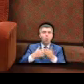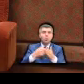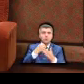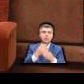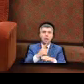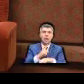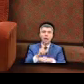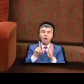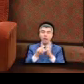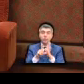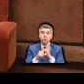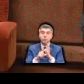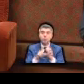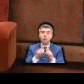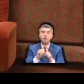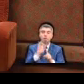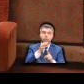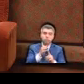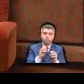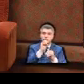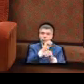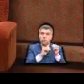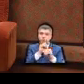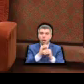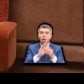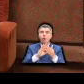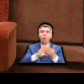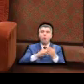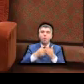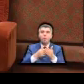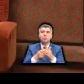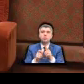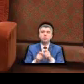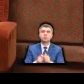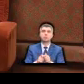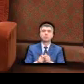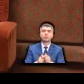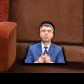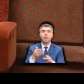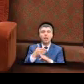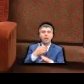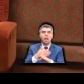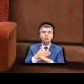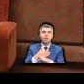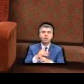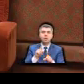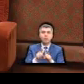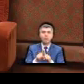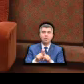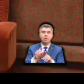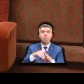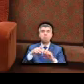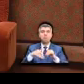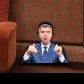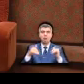القانونية عندها ديباجة وعندها مبادئ، واللي تفضلوا بعض السادة النواب اللي وضحوها فعلا وقع